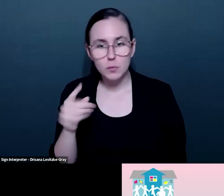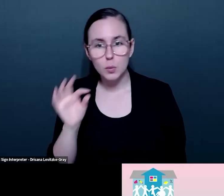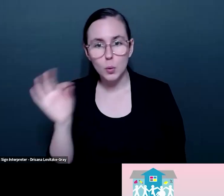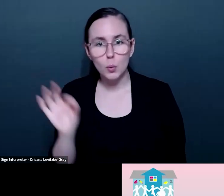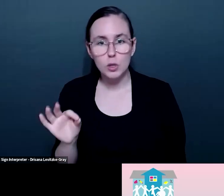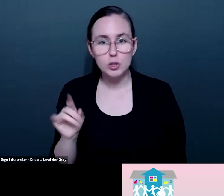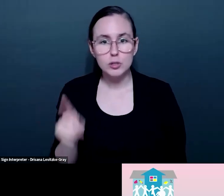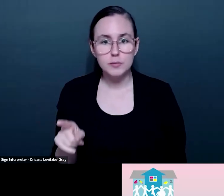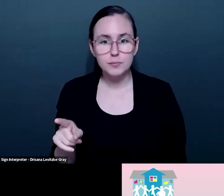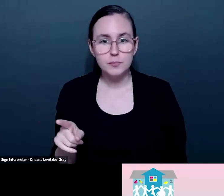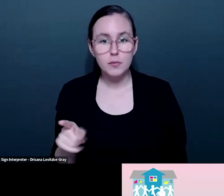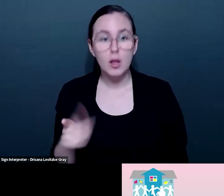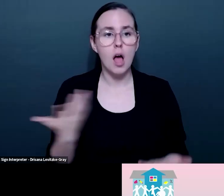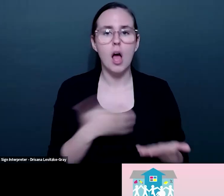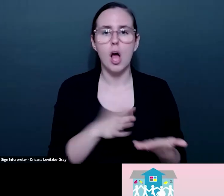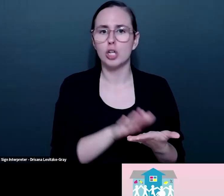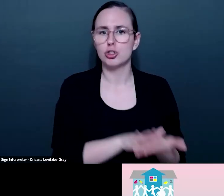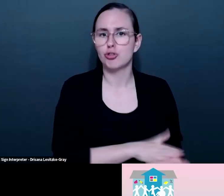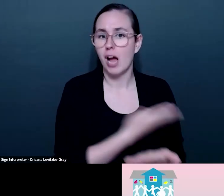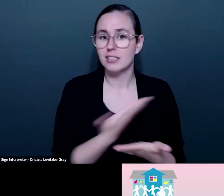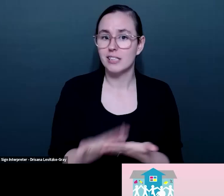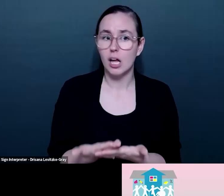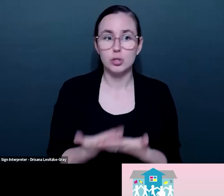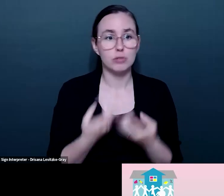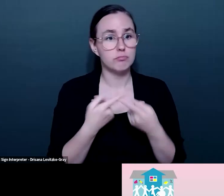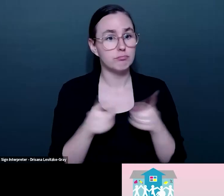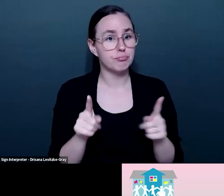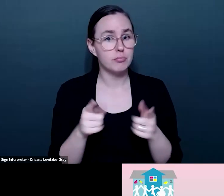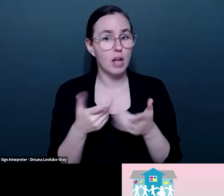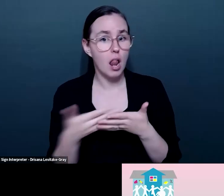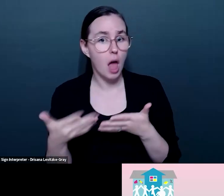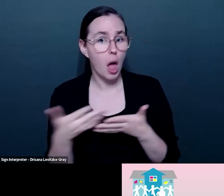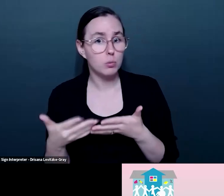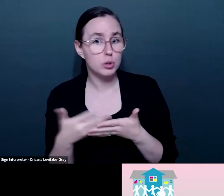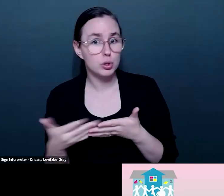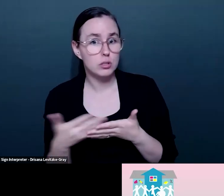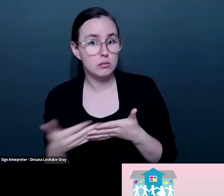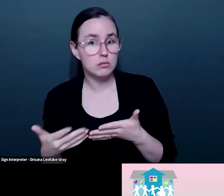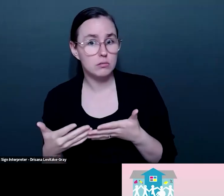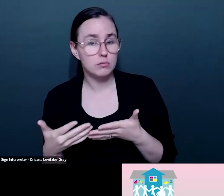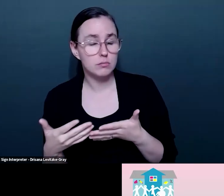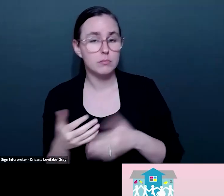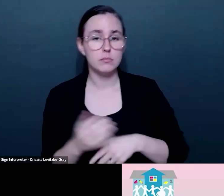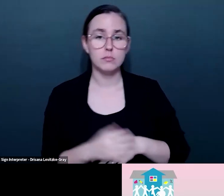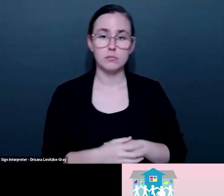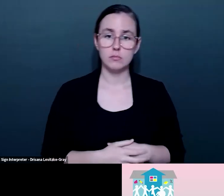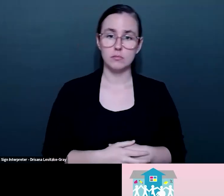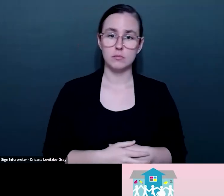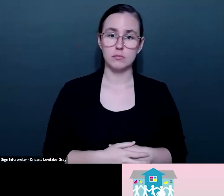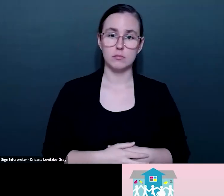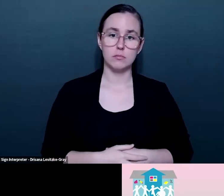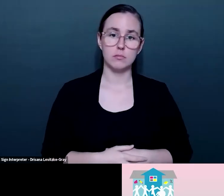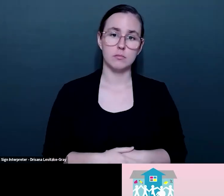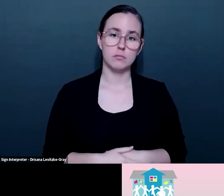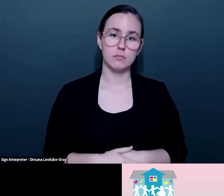ces outils dans d'autres langues. Est-ce que ces traductions sont disponibles avec le groupe